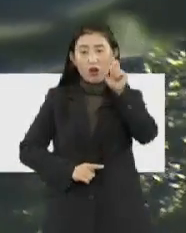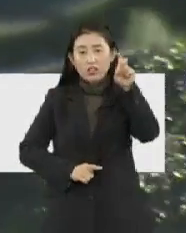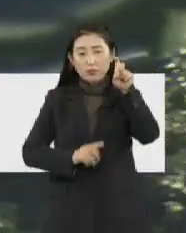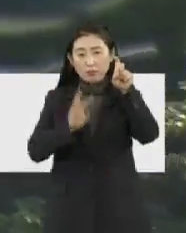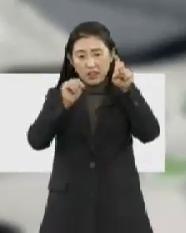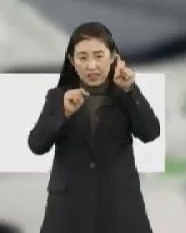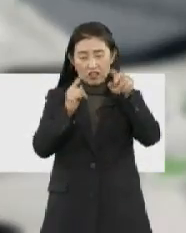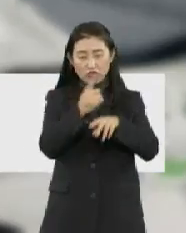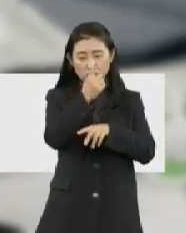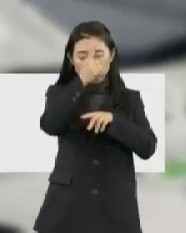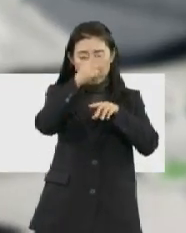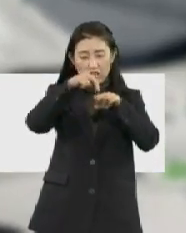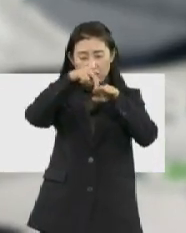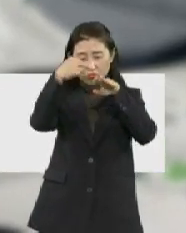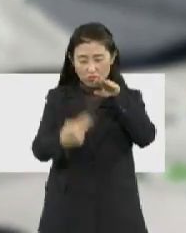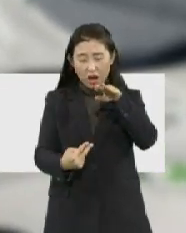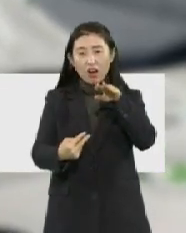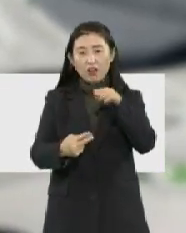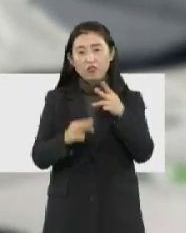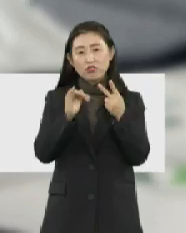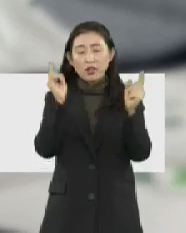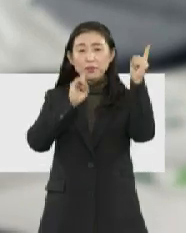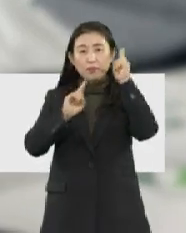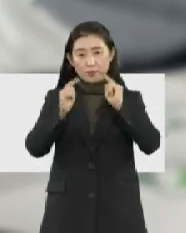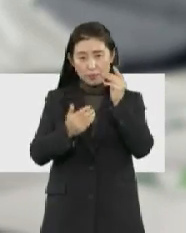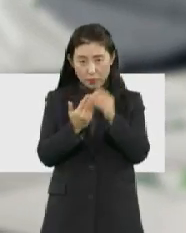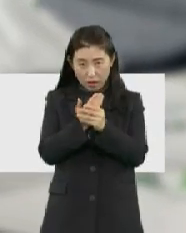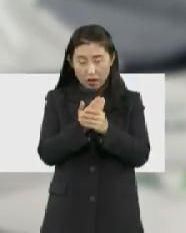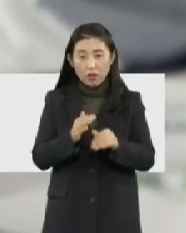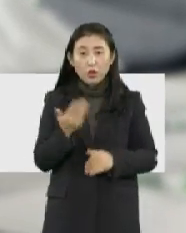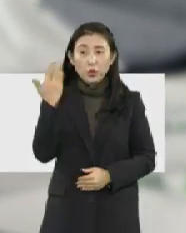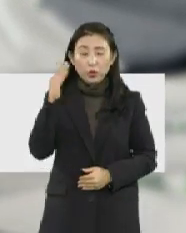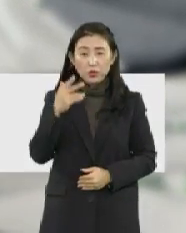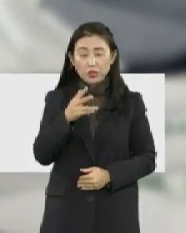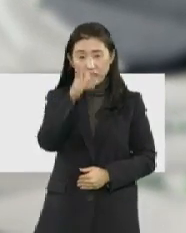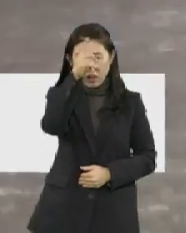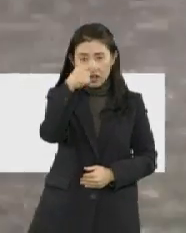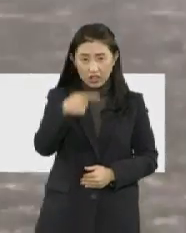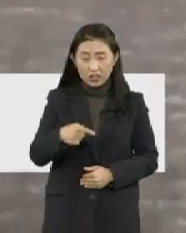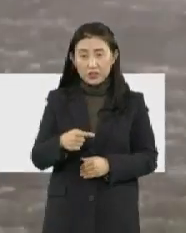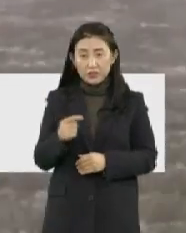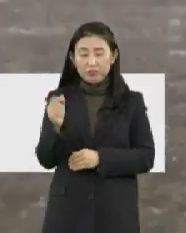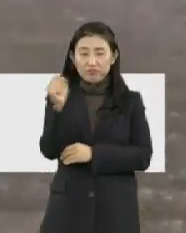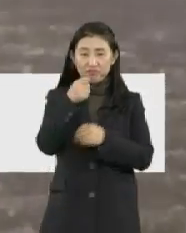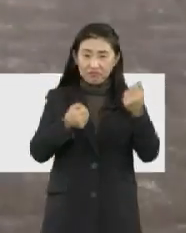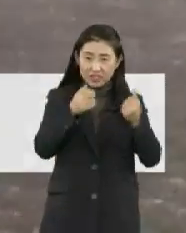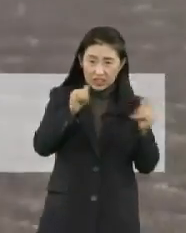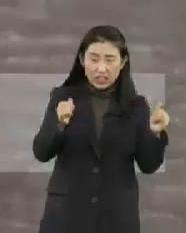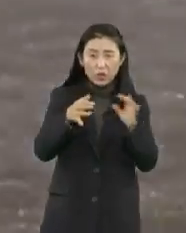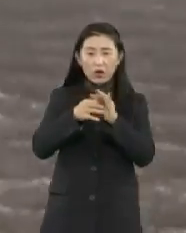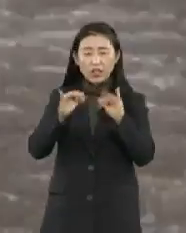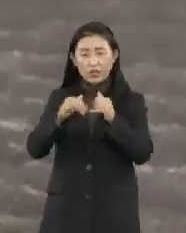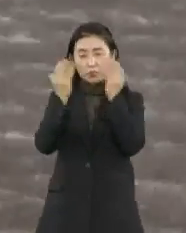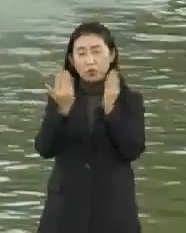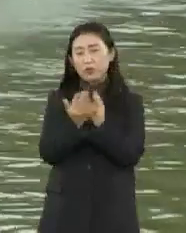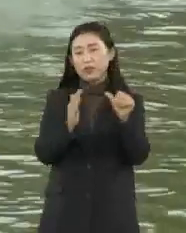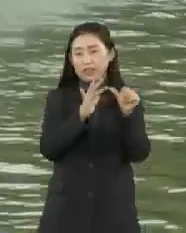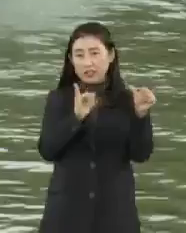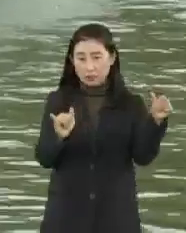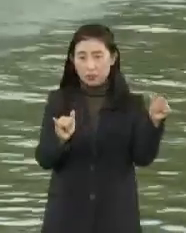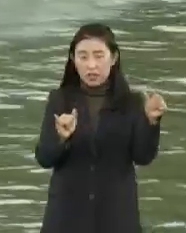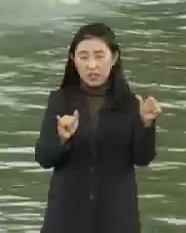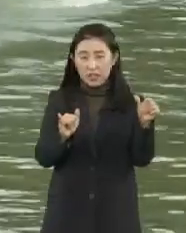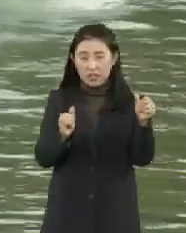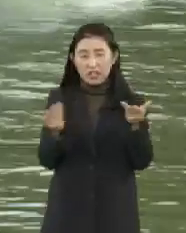진행된 훈련으로 소방 대원 2명이 다쳤고 최근 경찰은 헬기 기장 과 소방 관계자 등 5명을